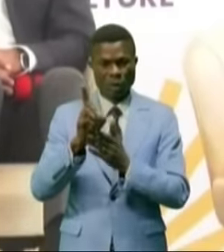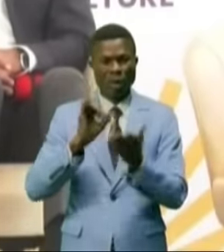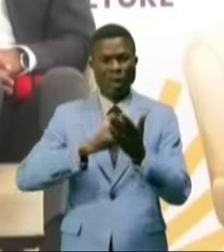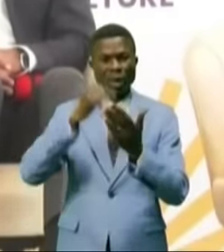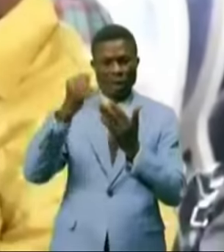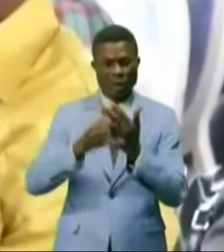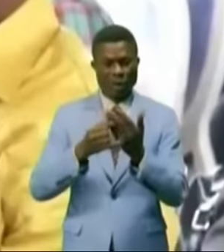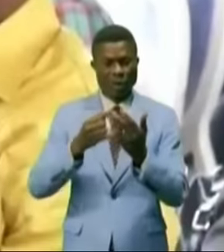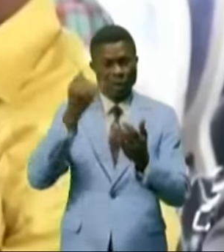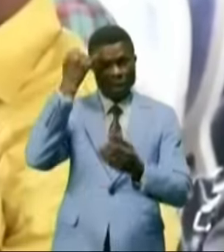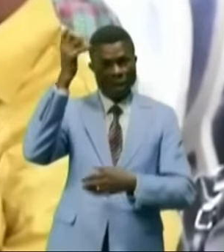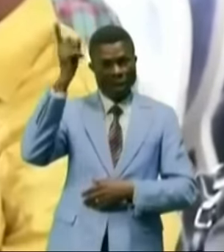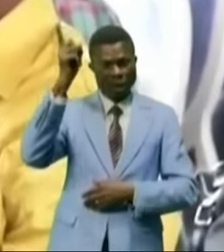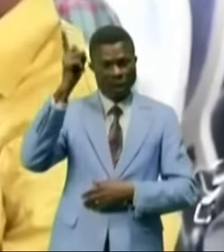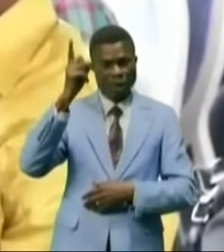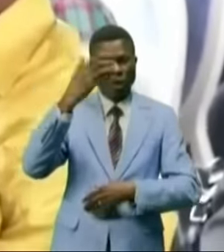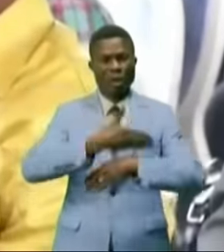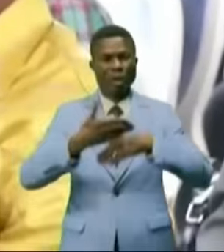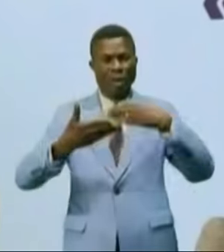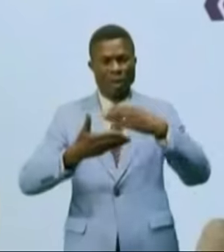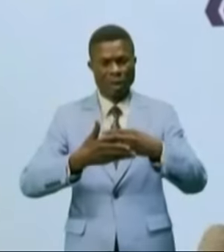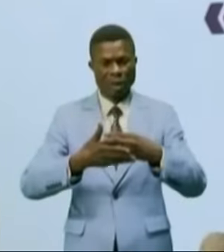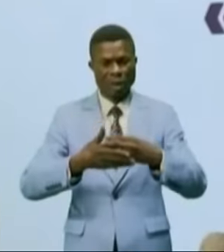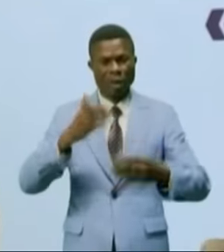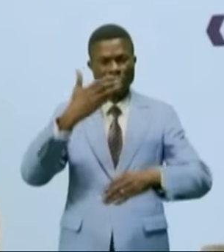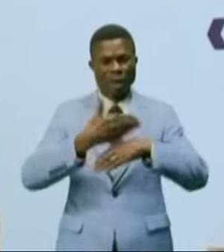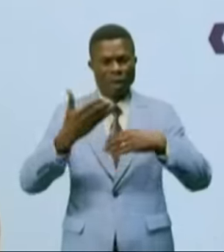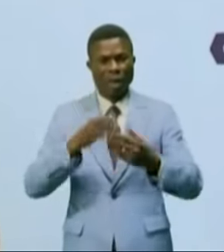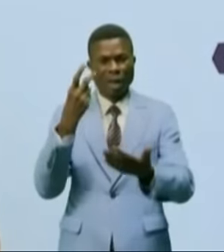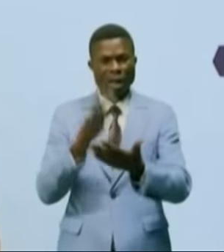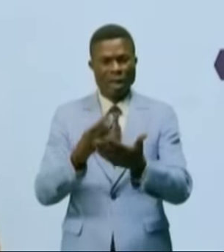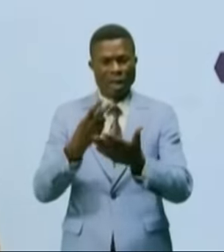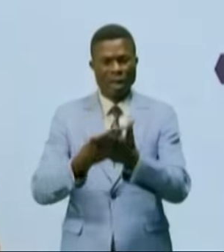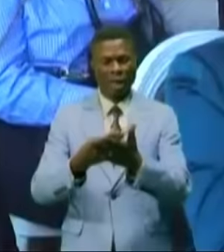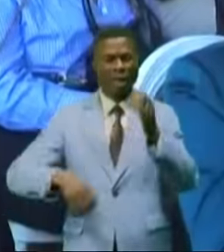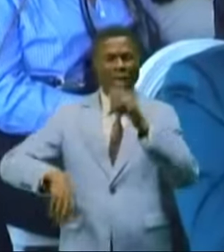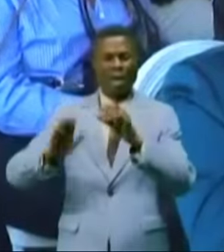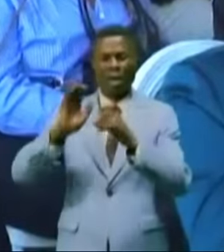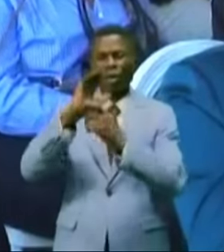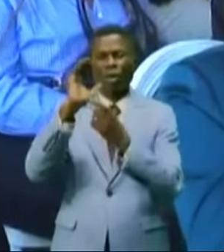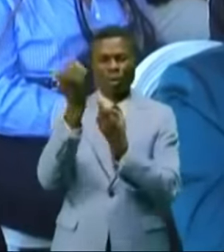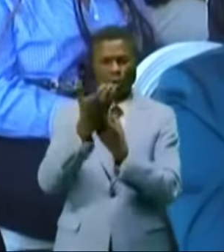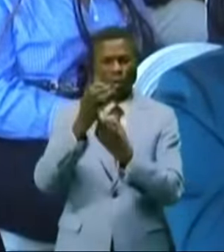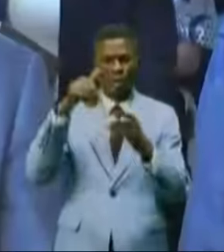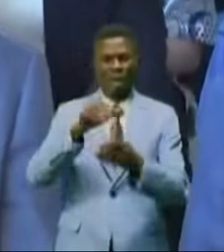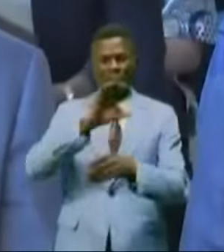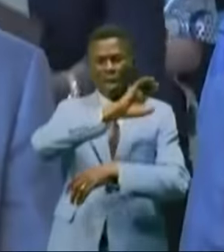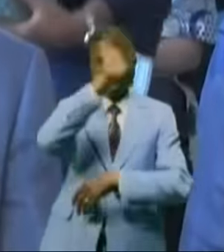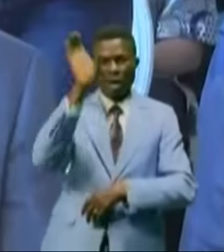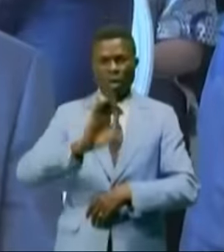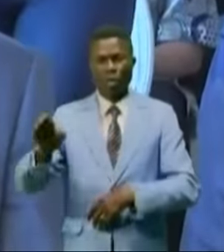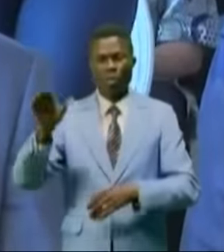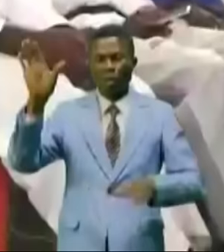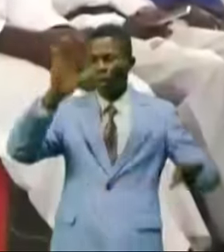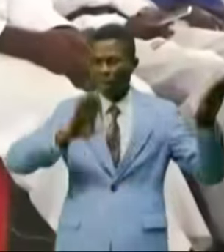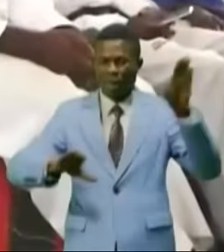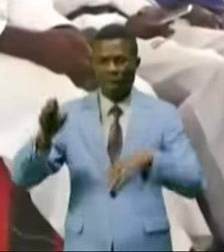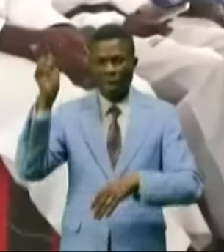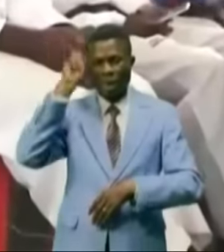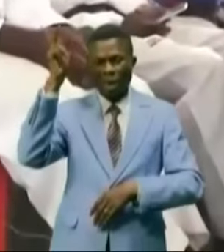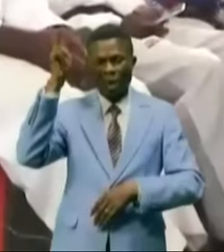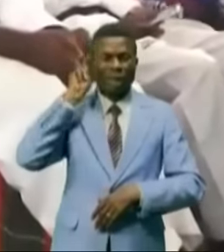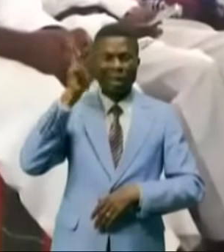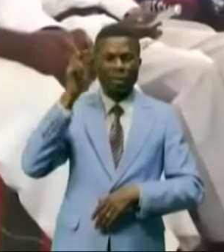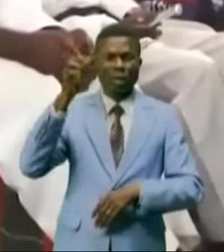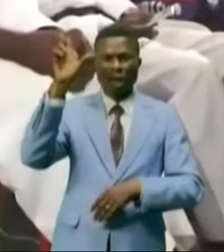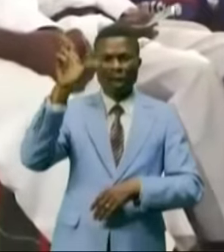projets visent la construction des infrastructures sportives et culturelles dans les communes de l'Ansele, Kimbanseke, Limete